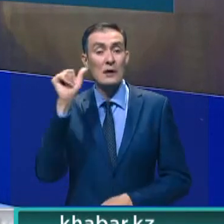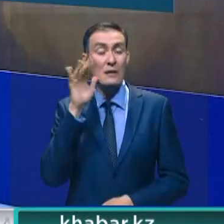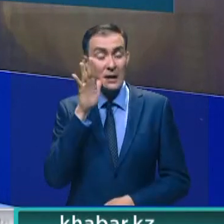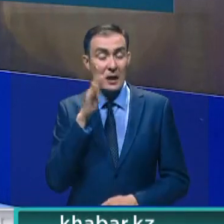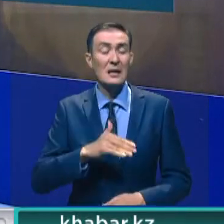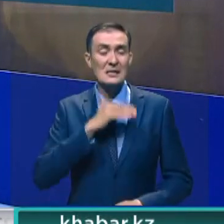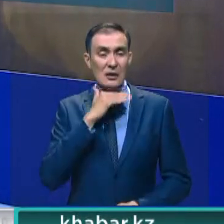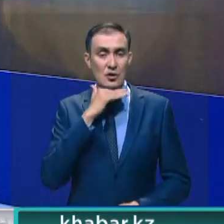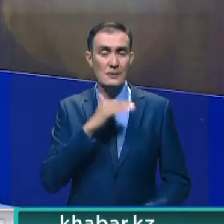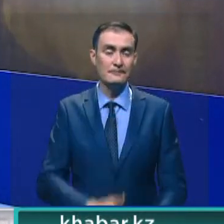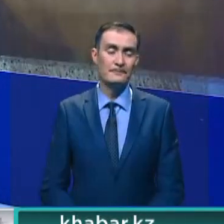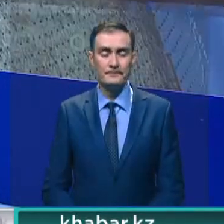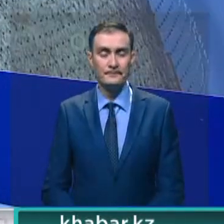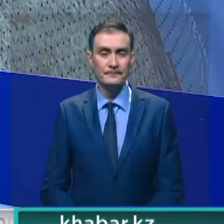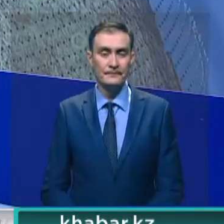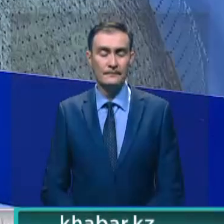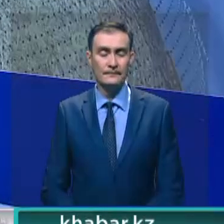лет достаточно.